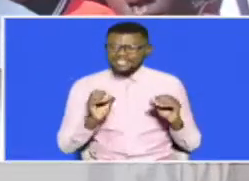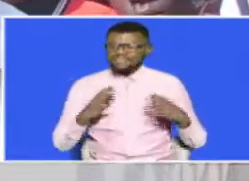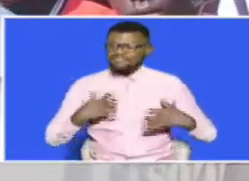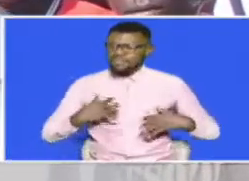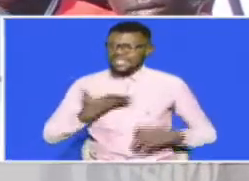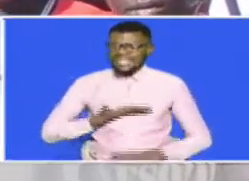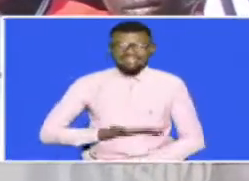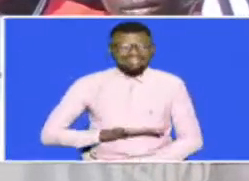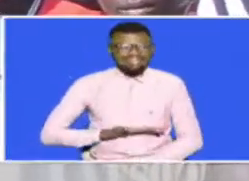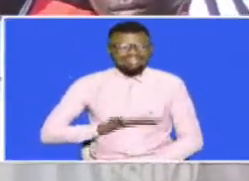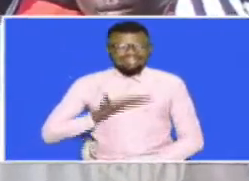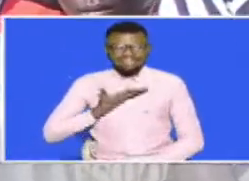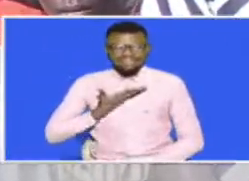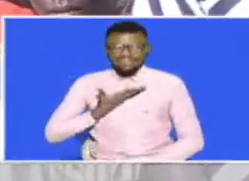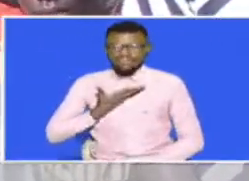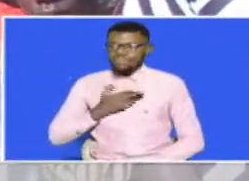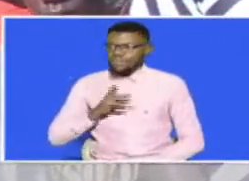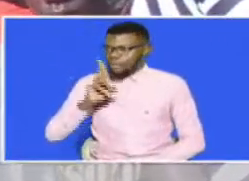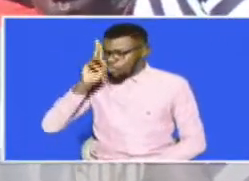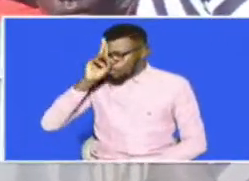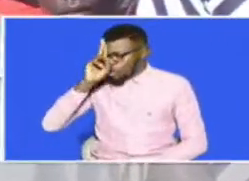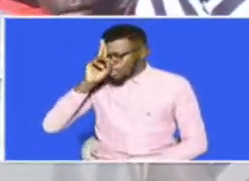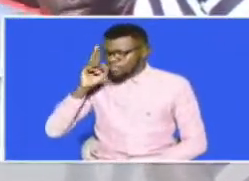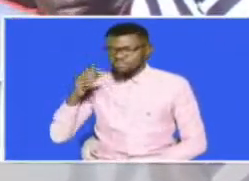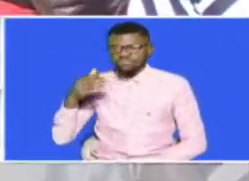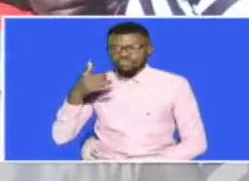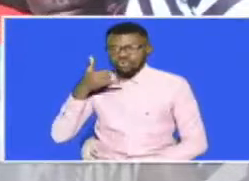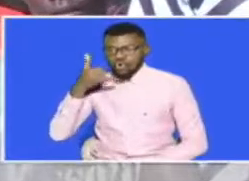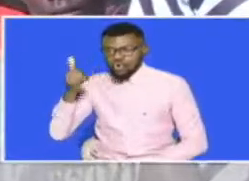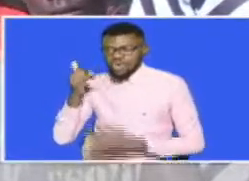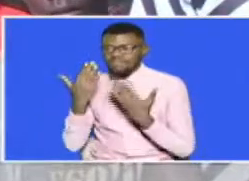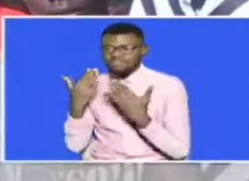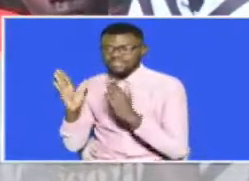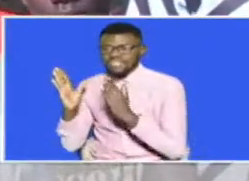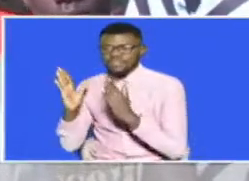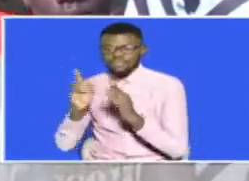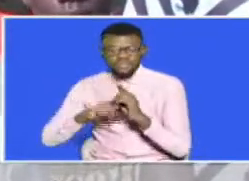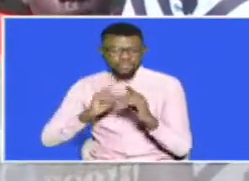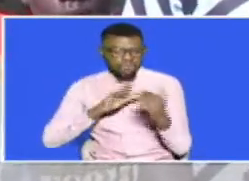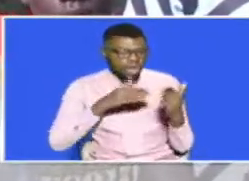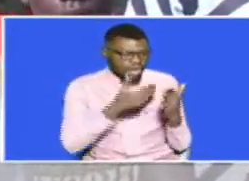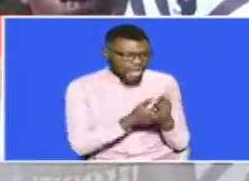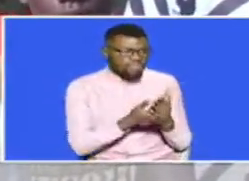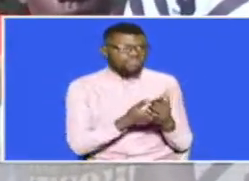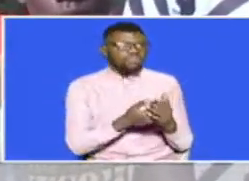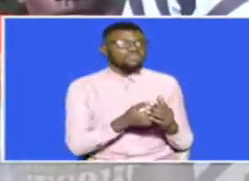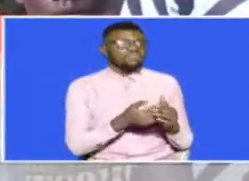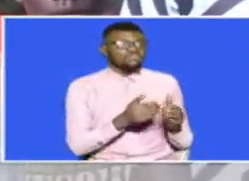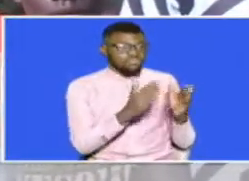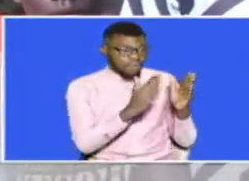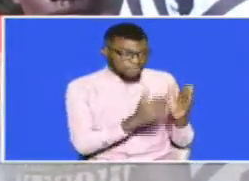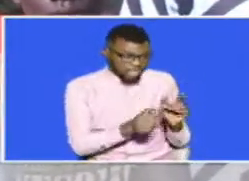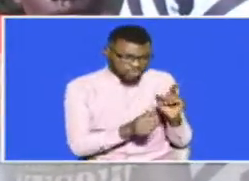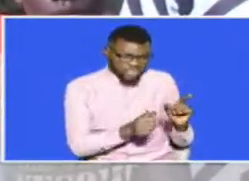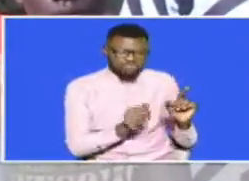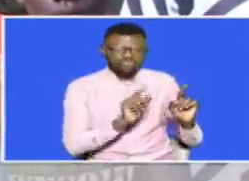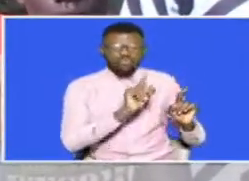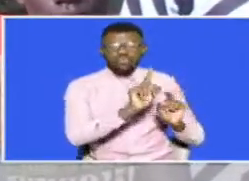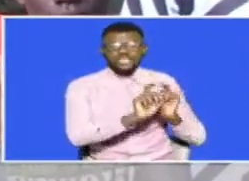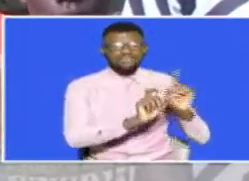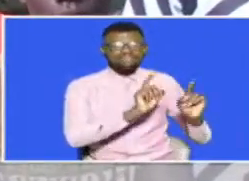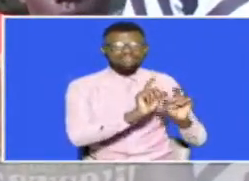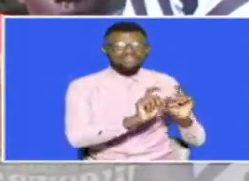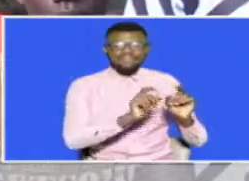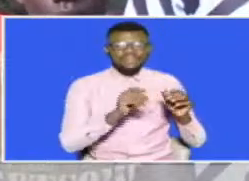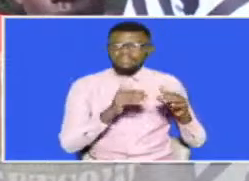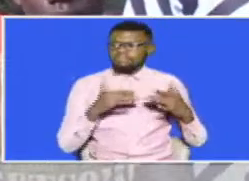wakakasirika, wakaita polisi. Vile polisi walikuja walioji huyo kijana, na